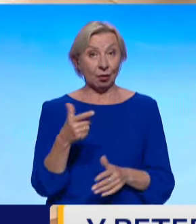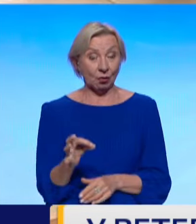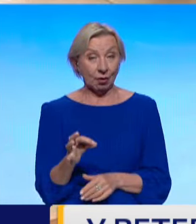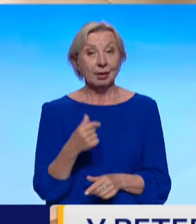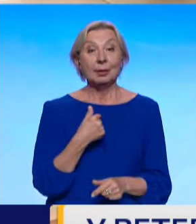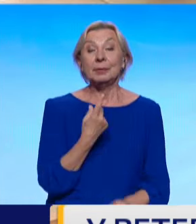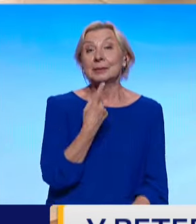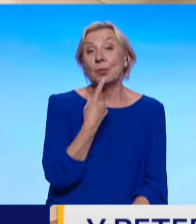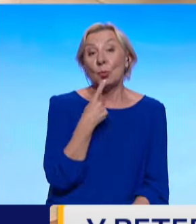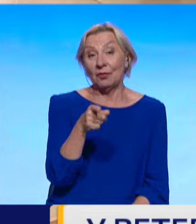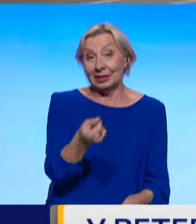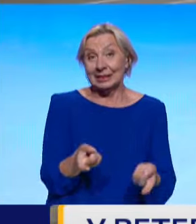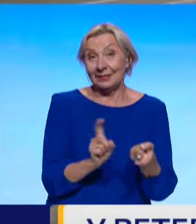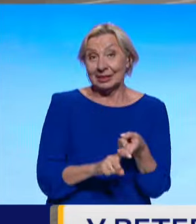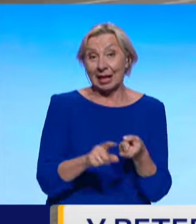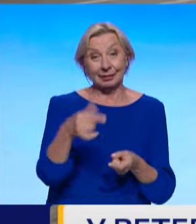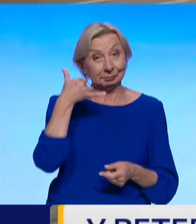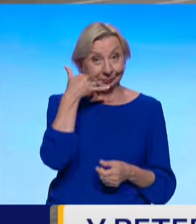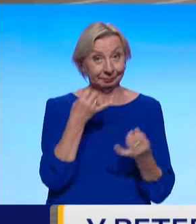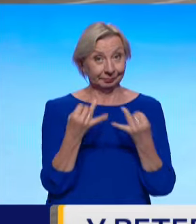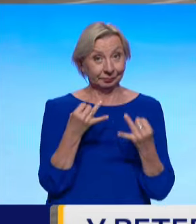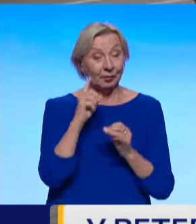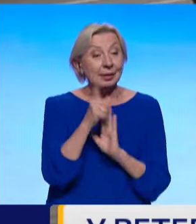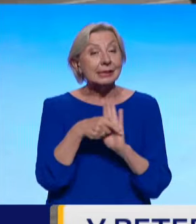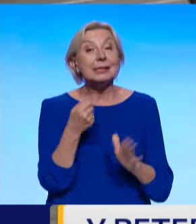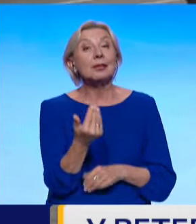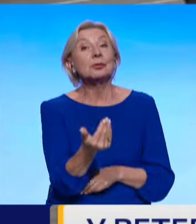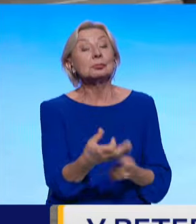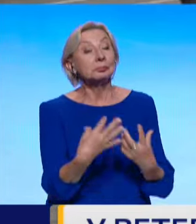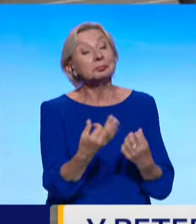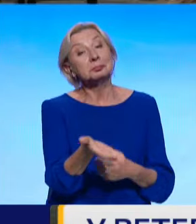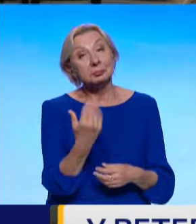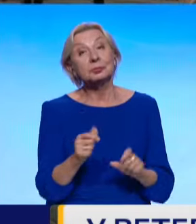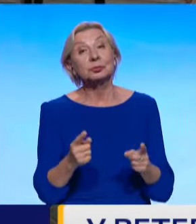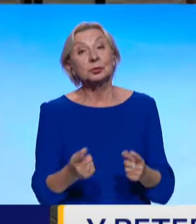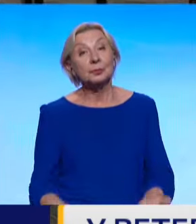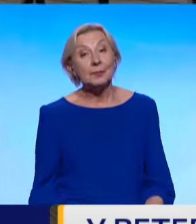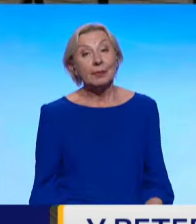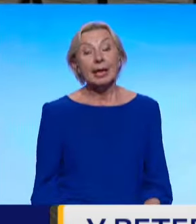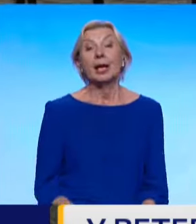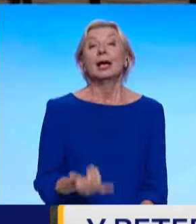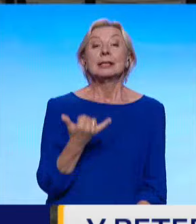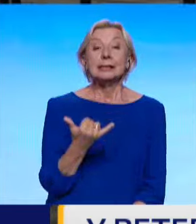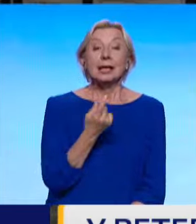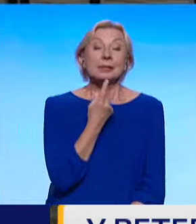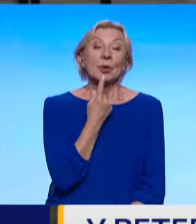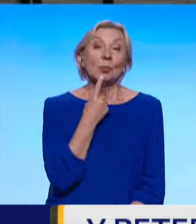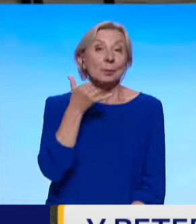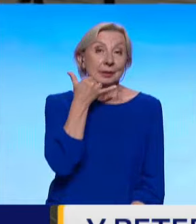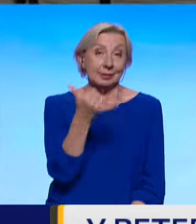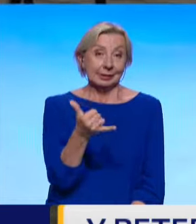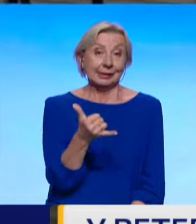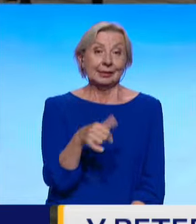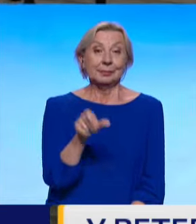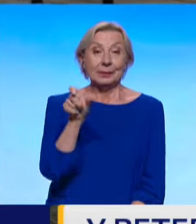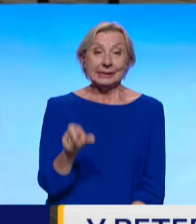Ми спробували зв'язатися з чоловіком, аби дізнатися його версію, що сталося. Зараз спробуємо зателефонувати тому